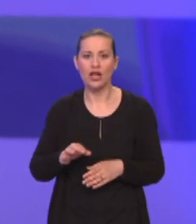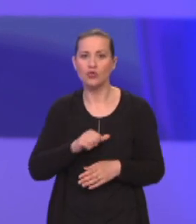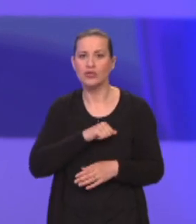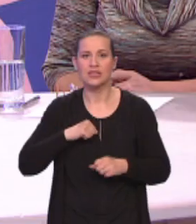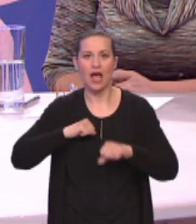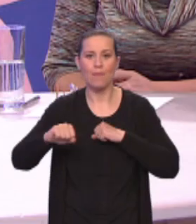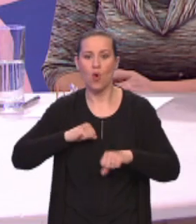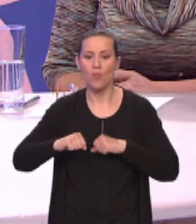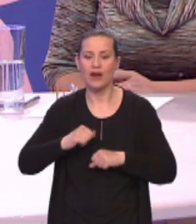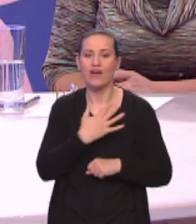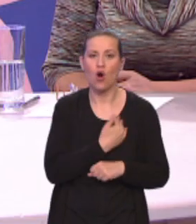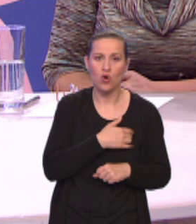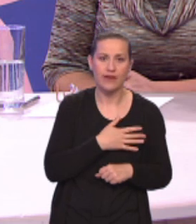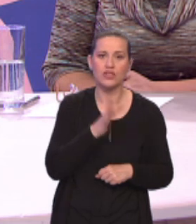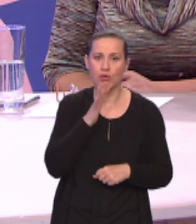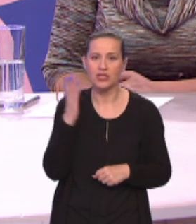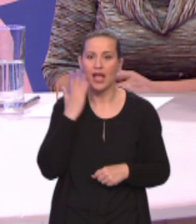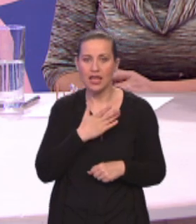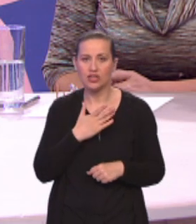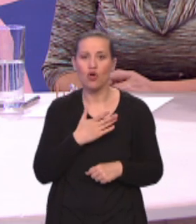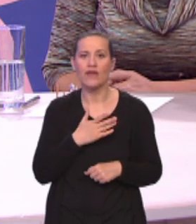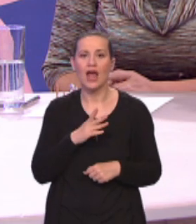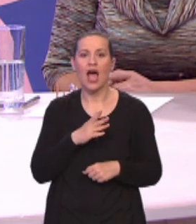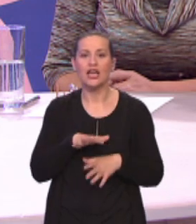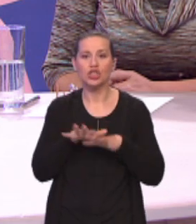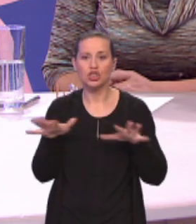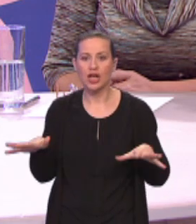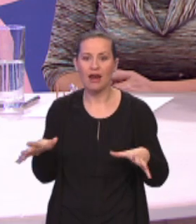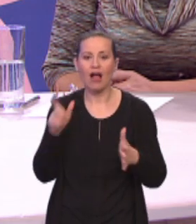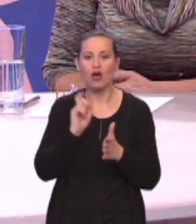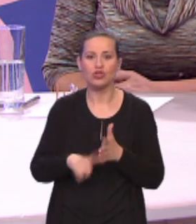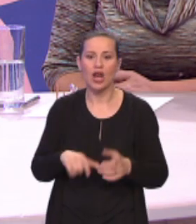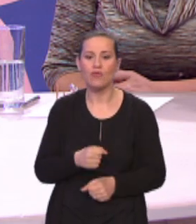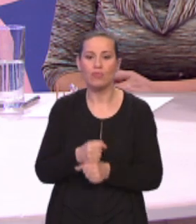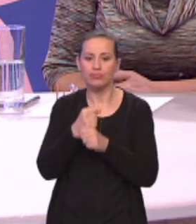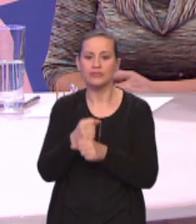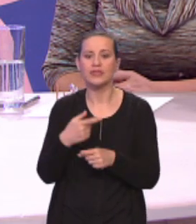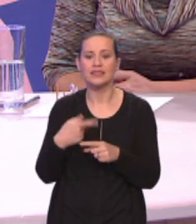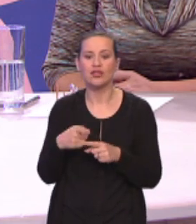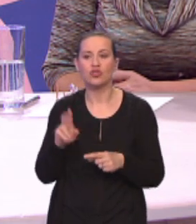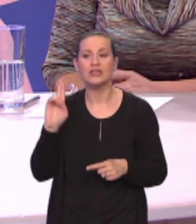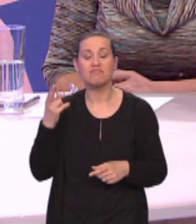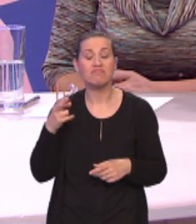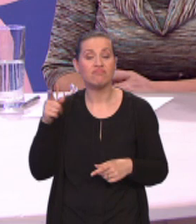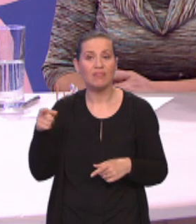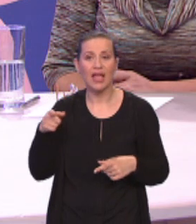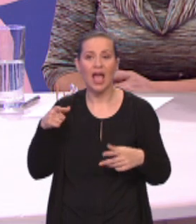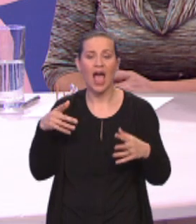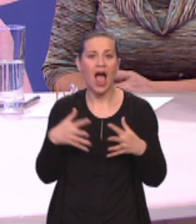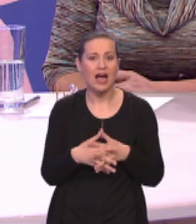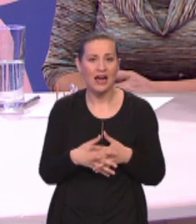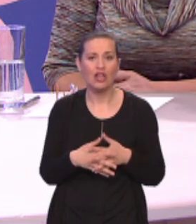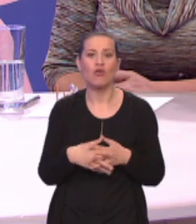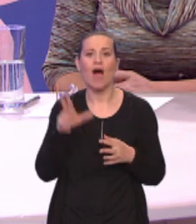samouprave i u Hrvatskoj, Bosni i Hercegovini, ali i šire, da se uključe kao članovi podupiratelji, zato što iz svih tih gradova, iz svih tih općina, iz